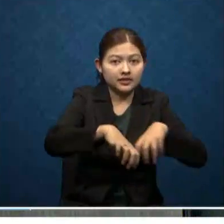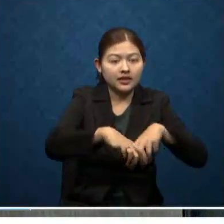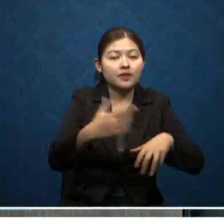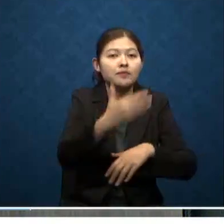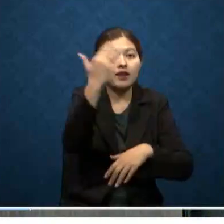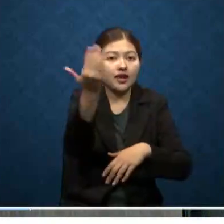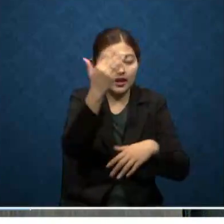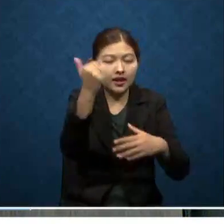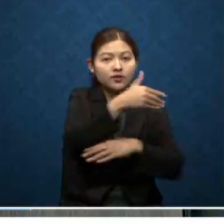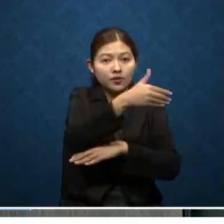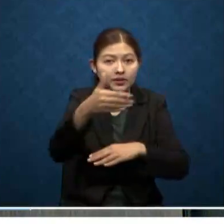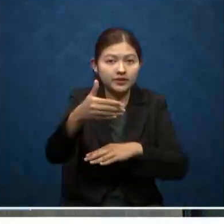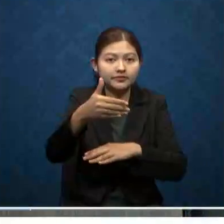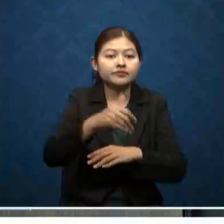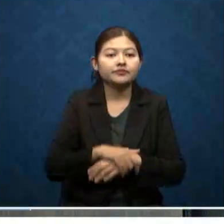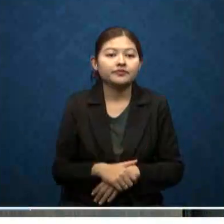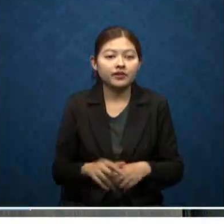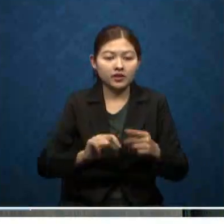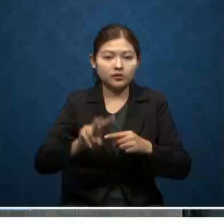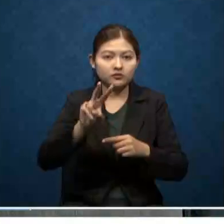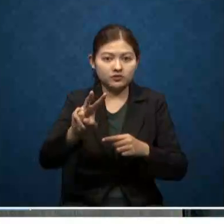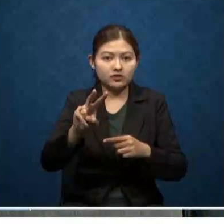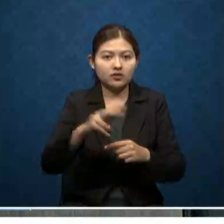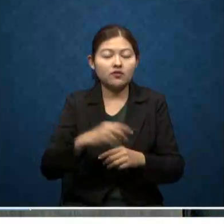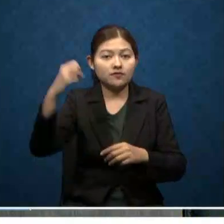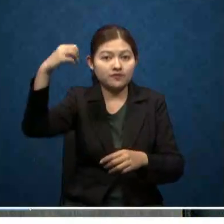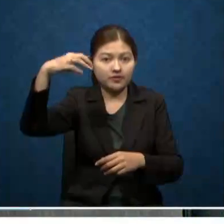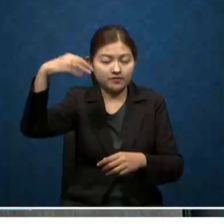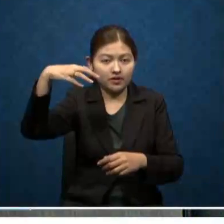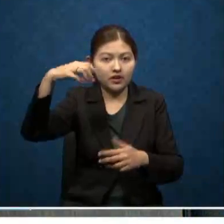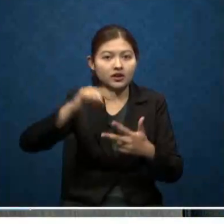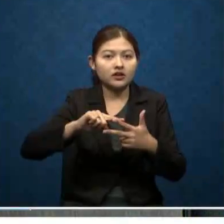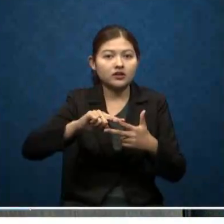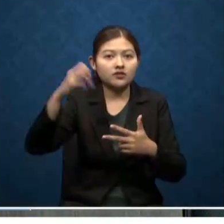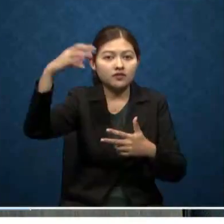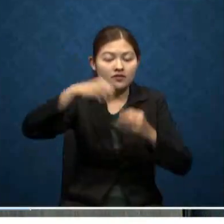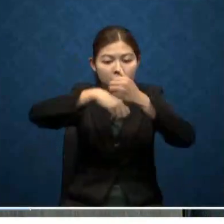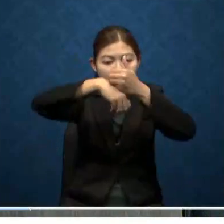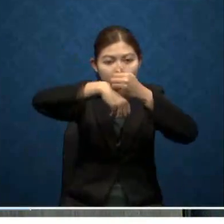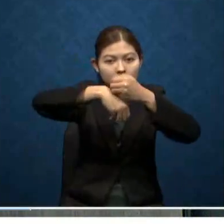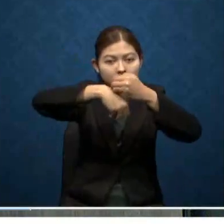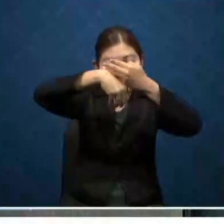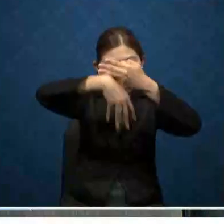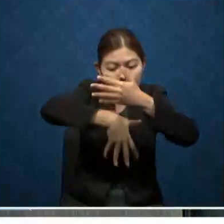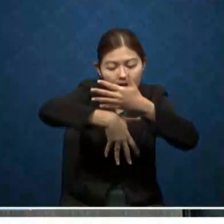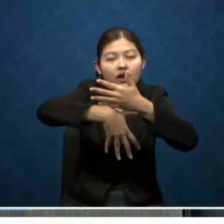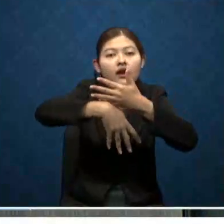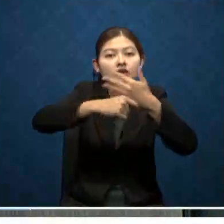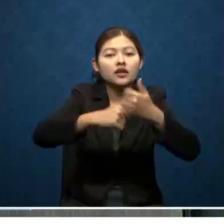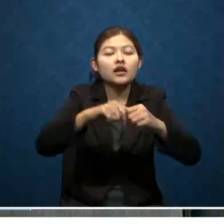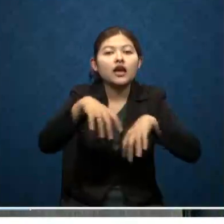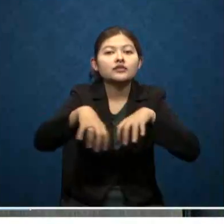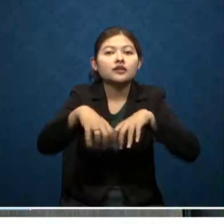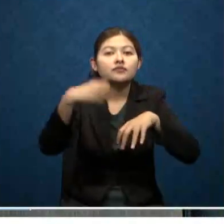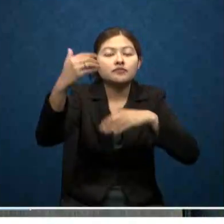งานของประเทศนะครับ 2ด้านไฟฟ้ามี 3ประเด็นปฏิรูปคือปฏิรูปโครงสร้างแผนพัฒนาเอ่อกำลังการผลิตไฟ